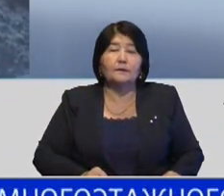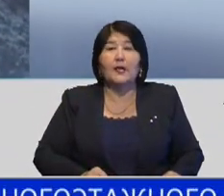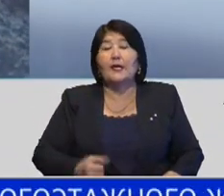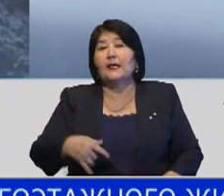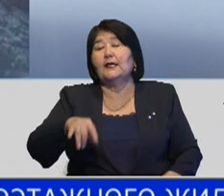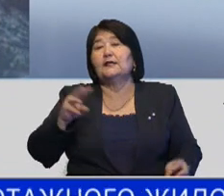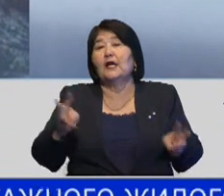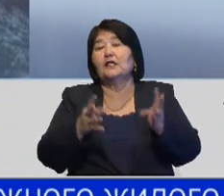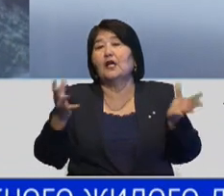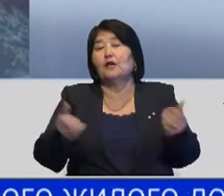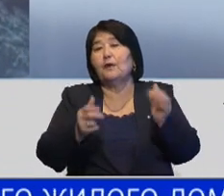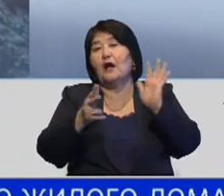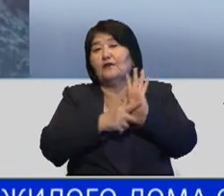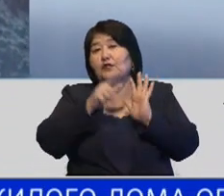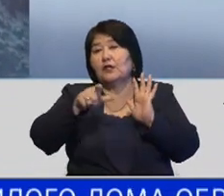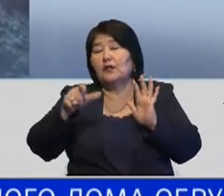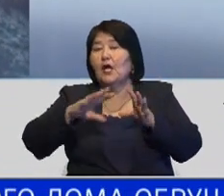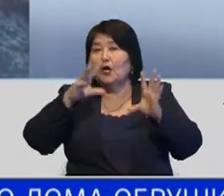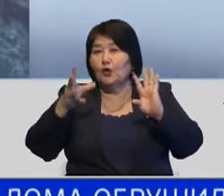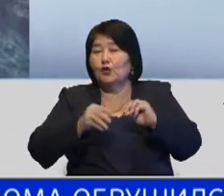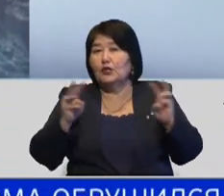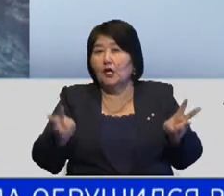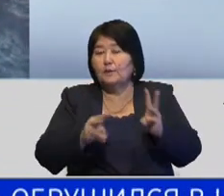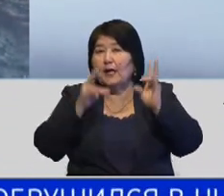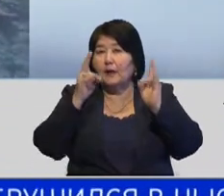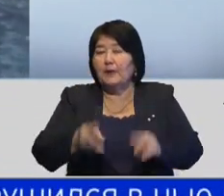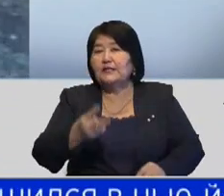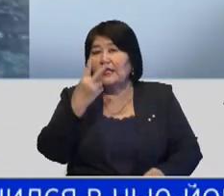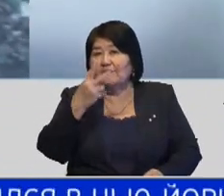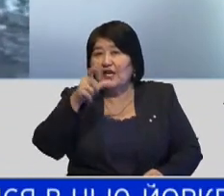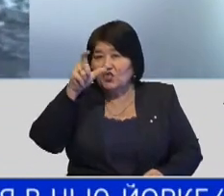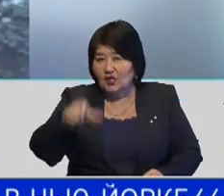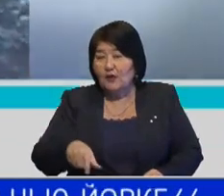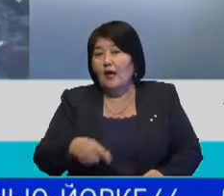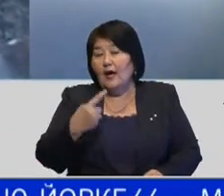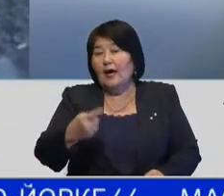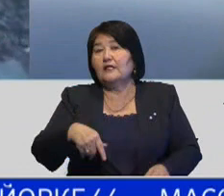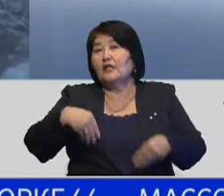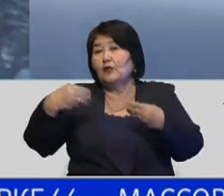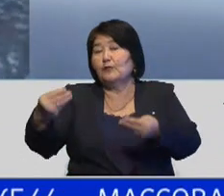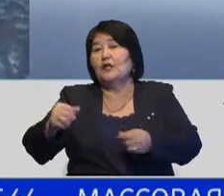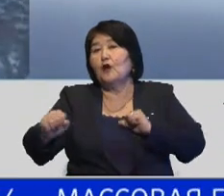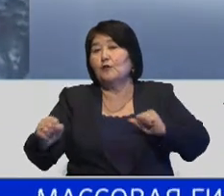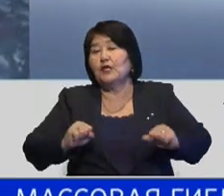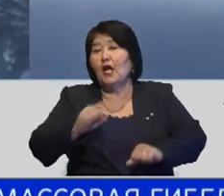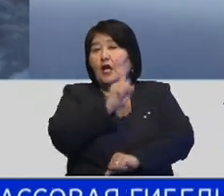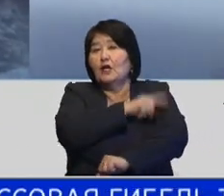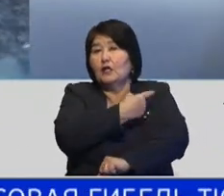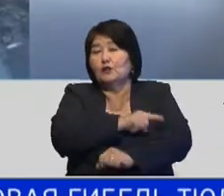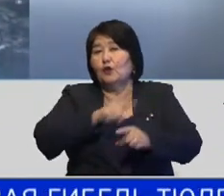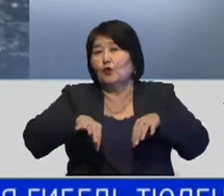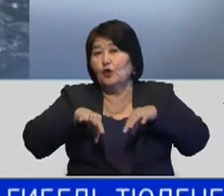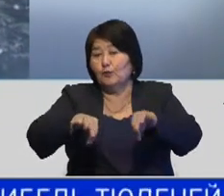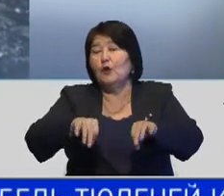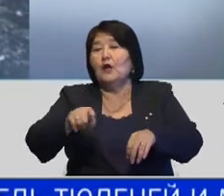Из огня было спасено 8 человек. В результате пожара пострадали 2 человека. Они переданы бригаде скорой помощи.